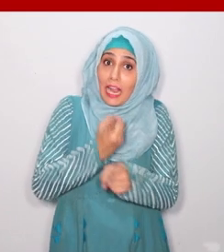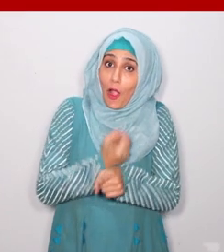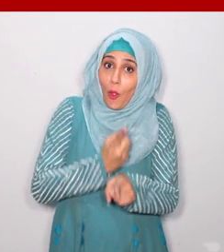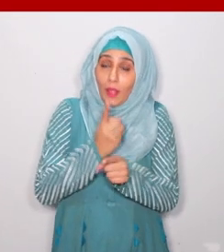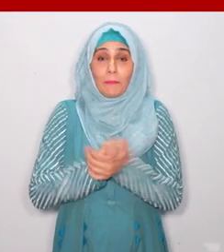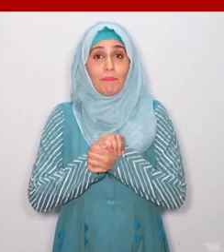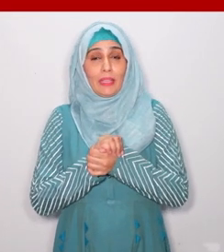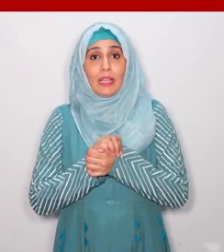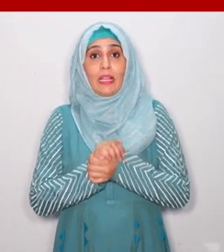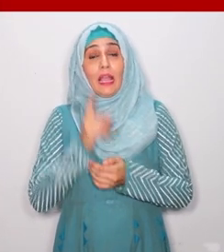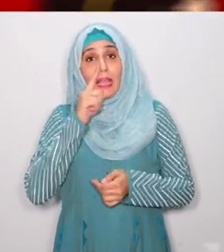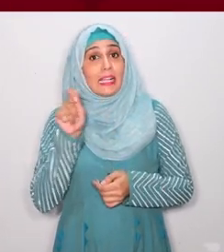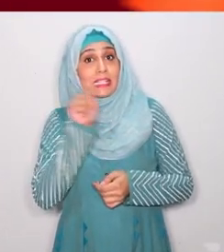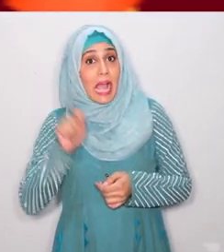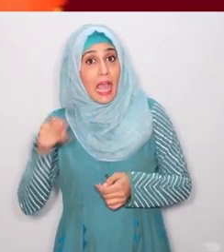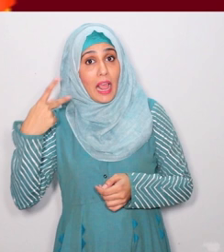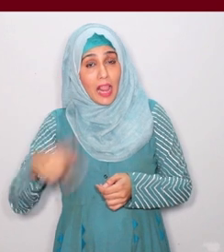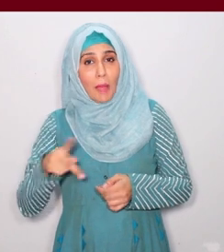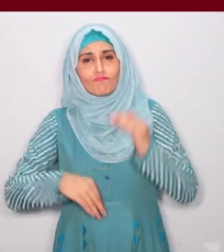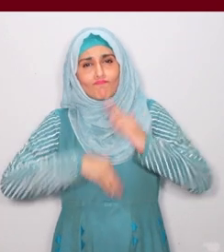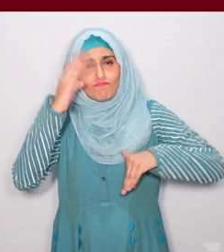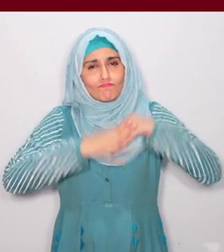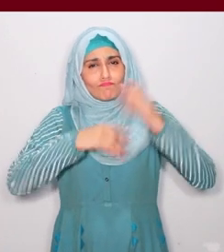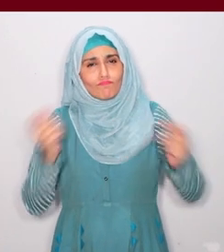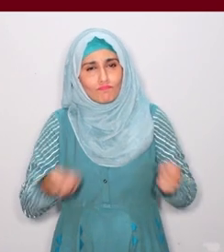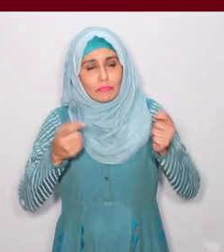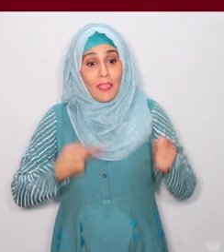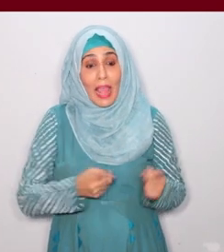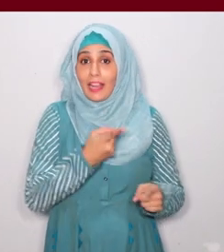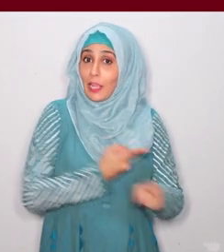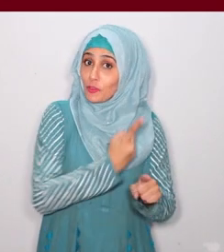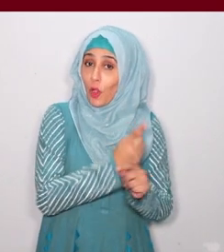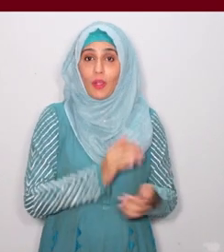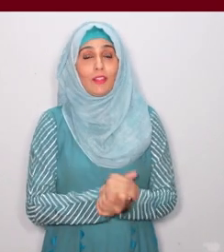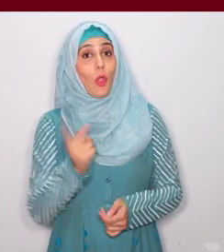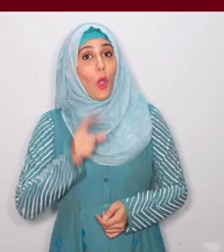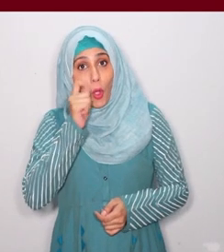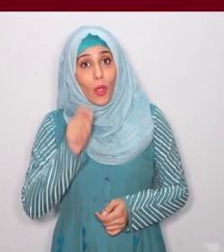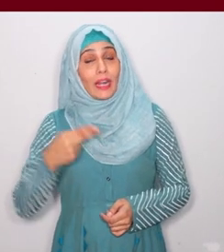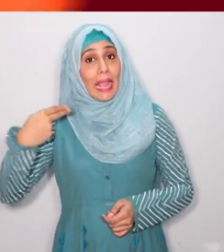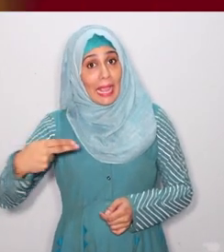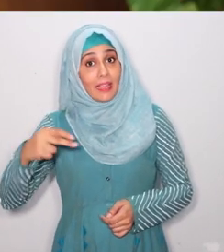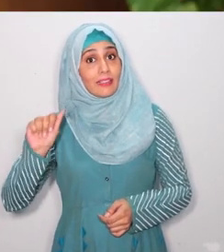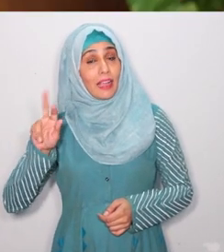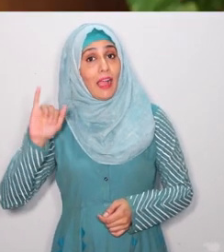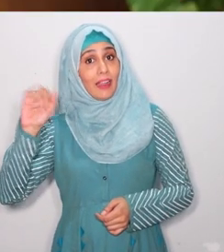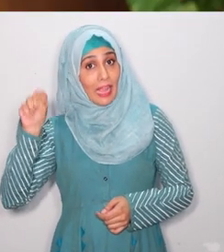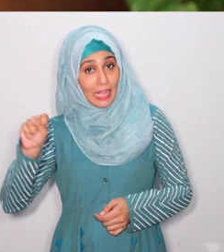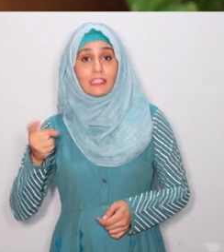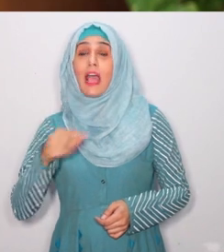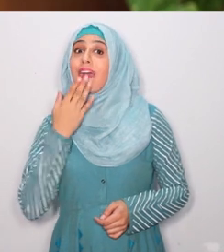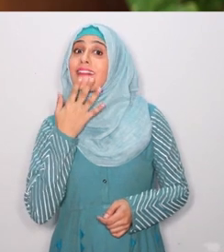मुख्तलिफ तरीके सिखाए और हारिस ने मुख्तलिफ रंगों के नाम सिखाए। मुझसे